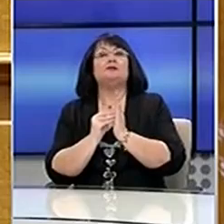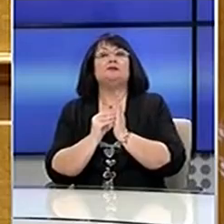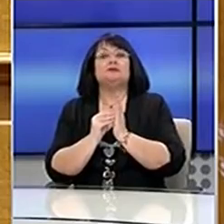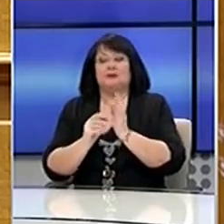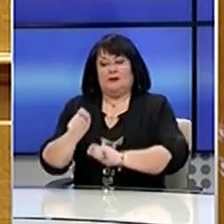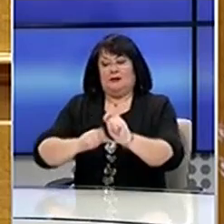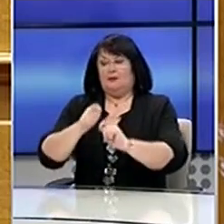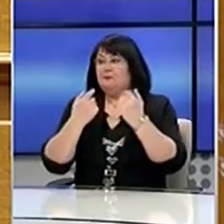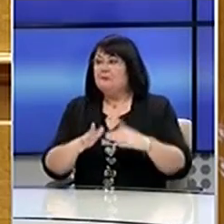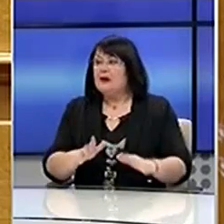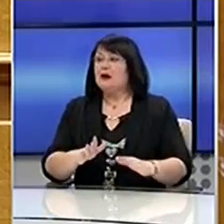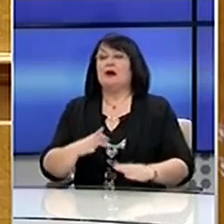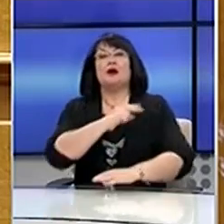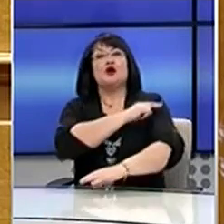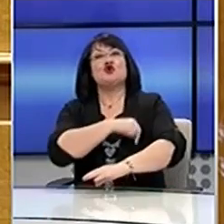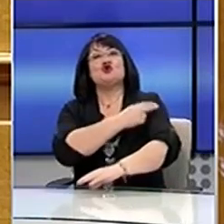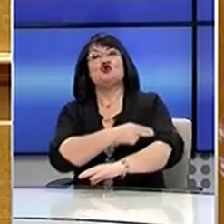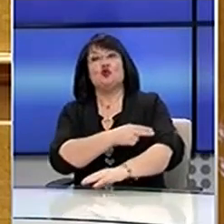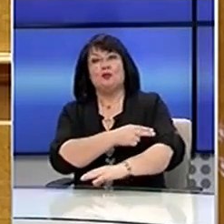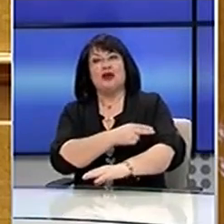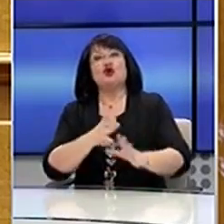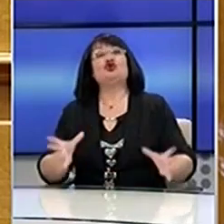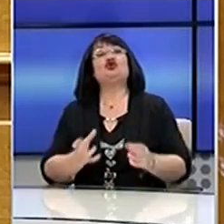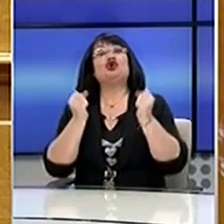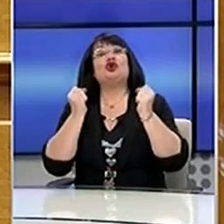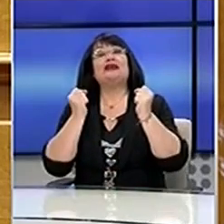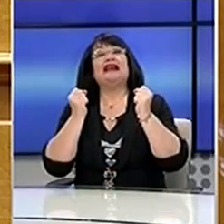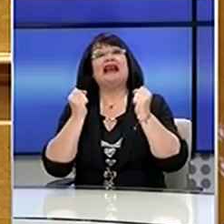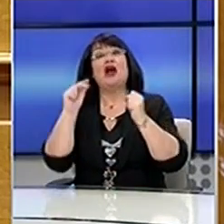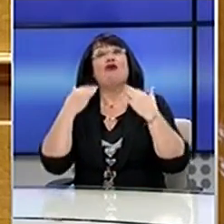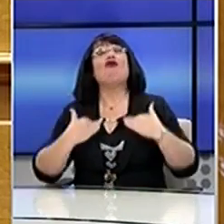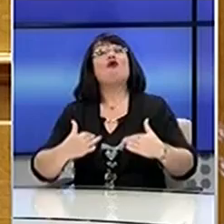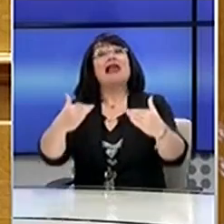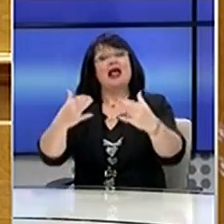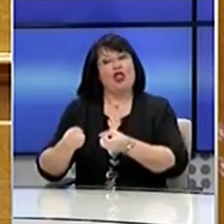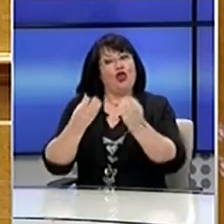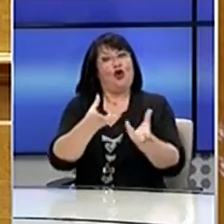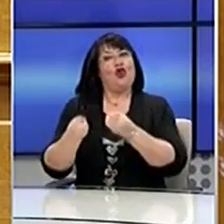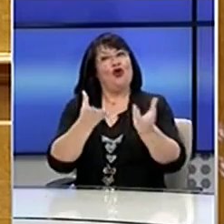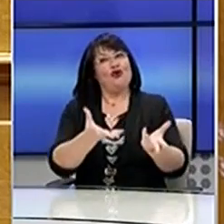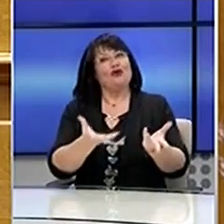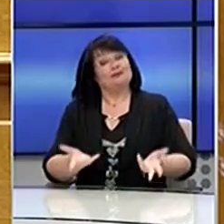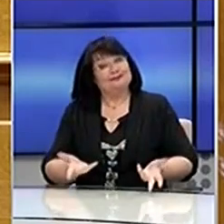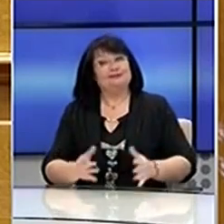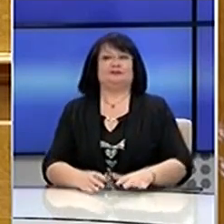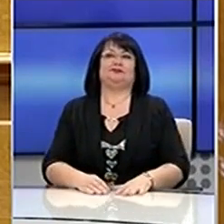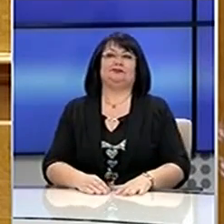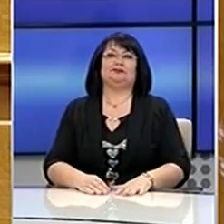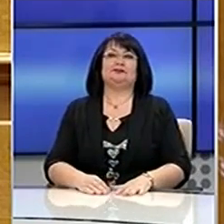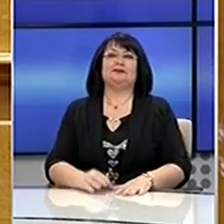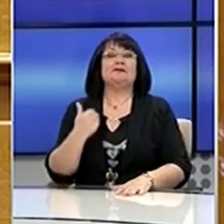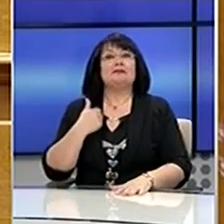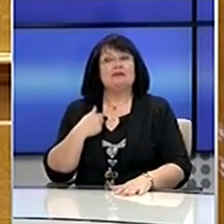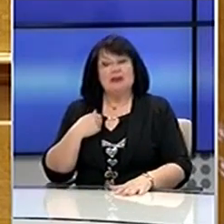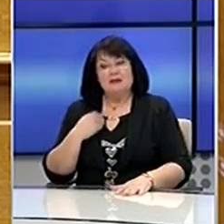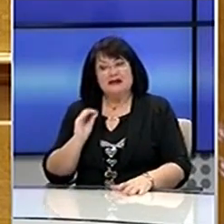που δημιουργήθηκαν στο νοσοκομείο Σωτηρίας με την δωρεά της Βουλής, και των παρεμβάσεων οι οποίες γίνονται